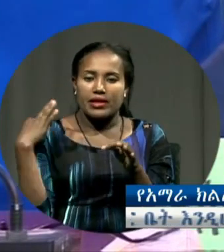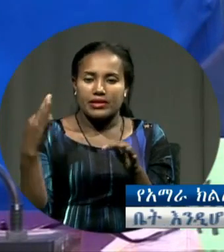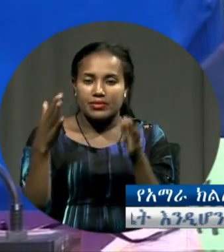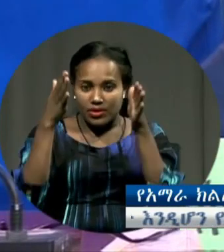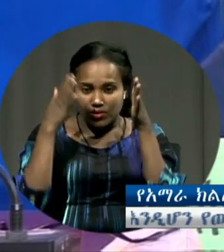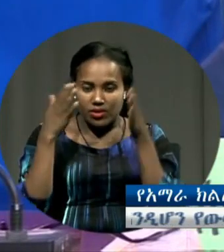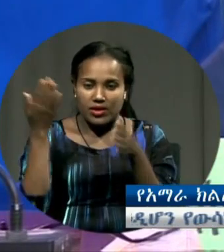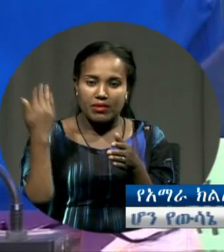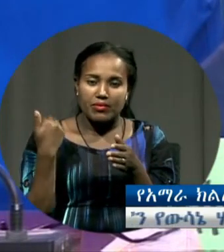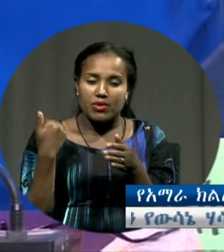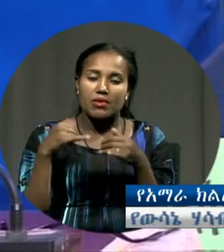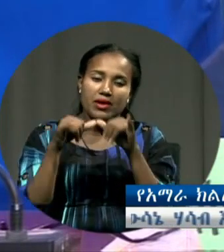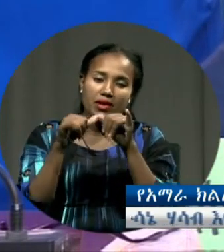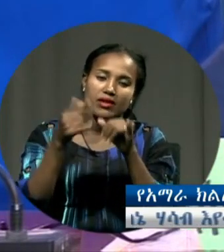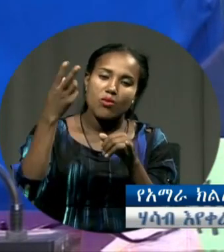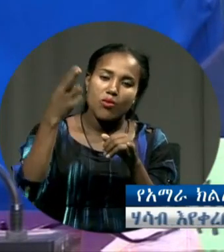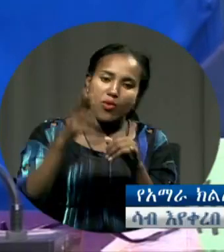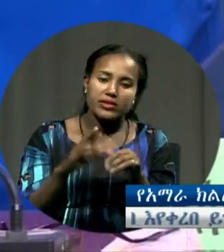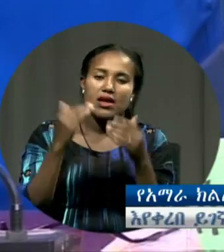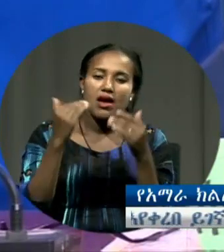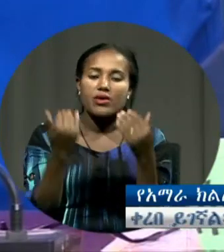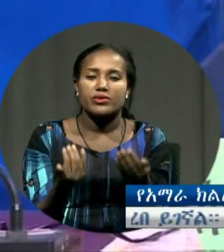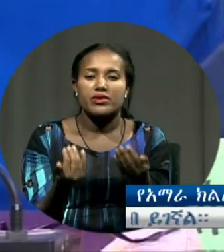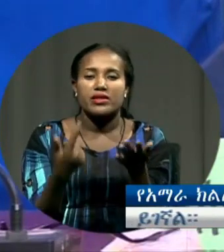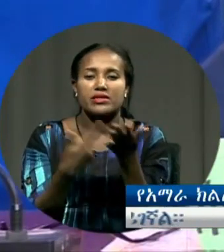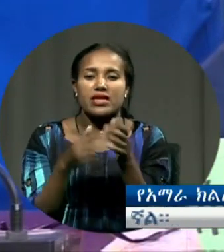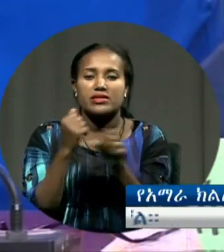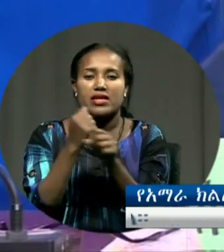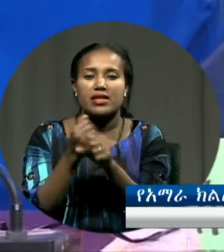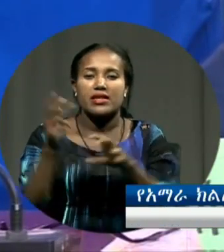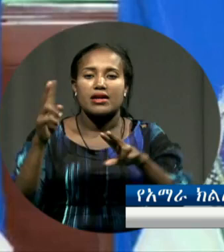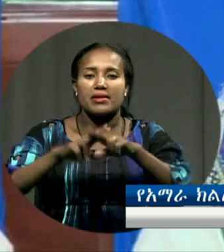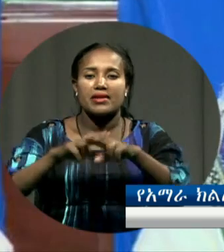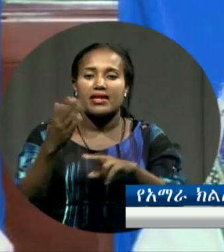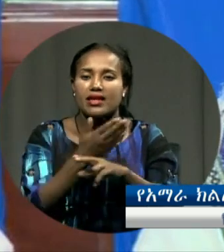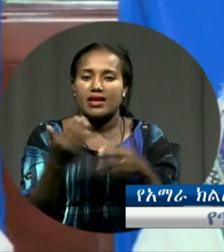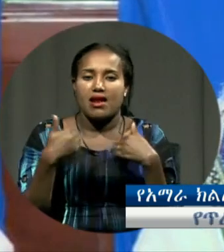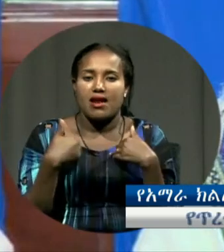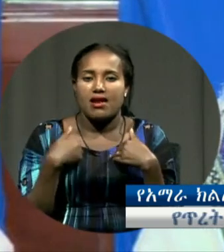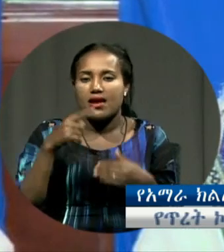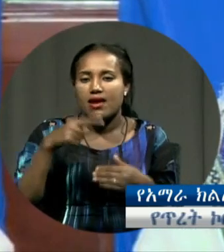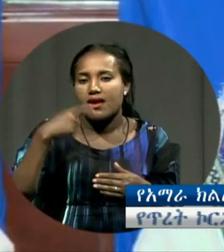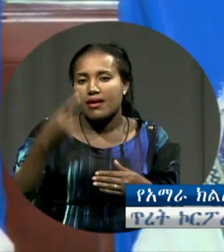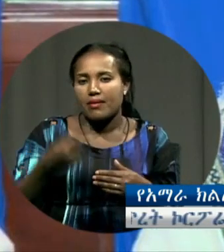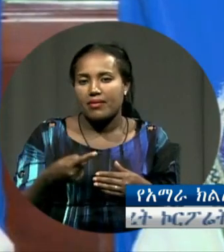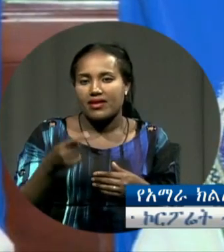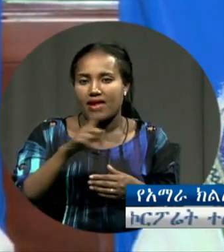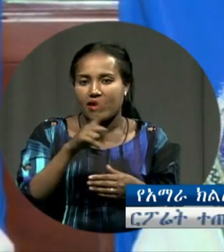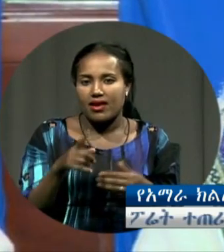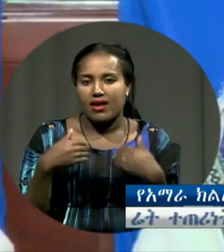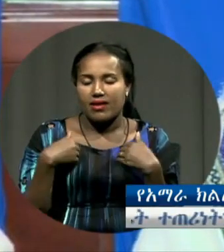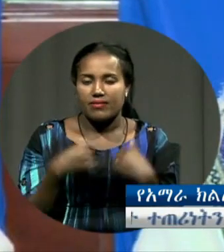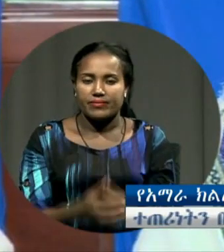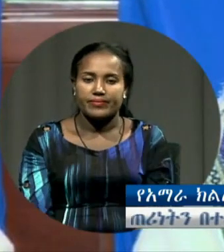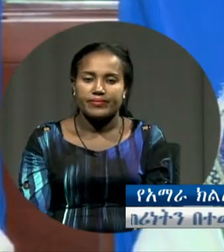ተኮር እንደነበረው ነው የሚቀጥል ወይስ አሁን ለዚህ አሰራር የተቀመጠ ነገር አለ የሚል ጥያቄ አለኝ።